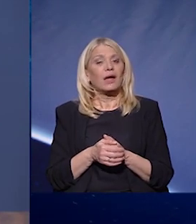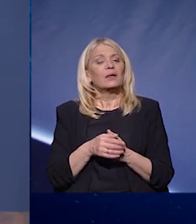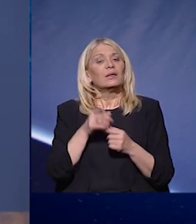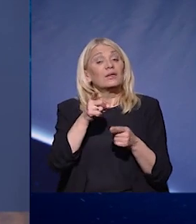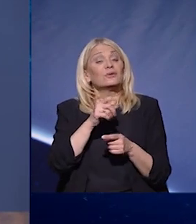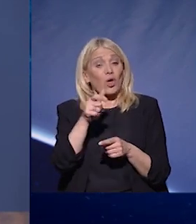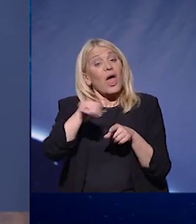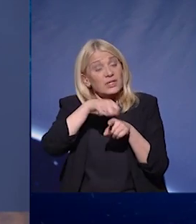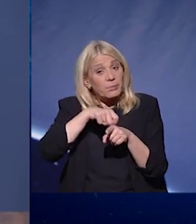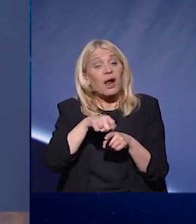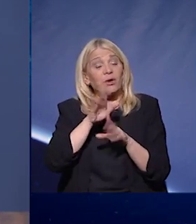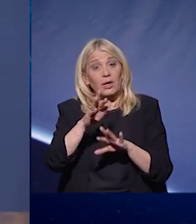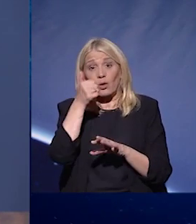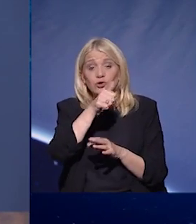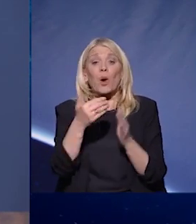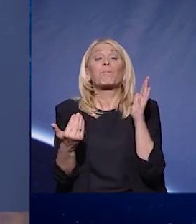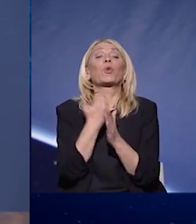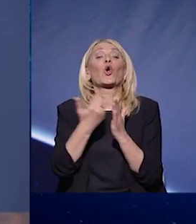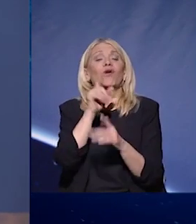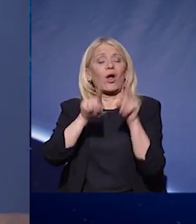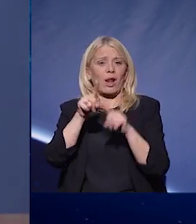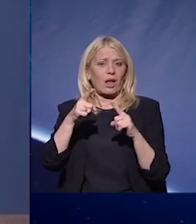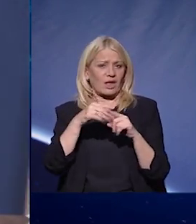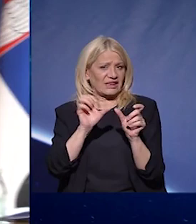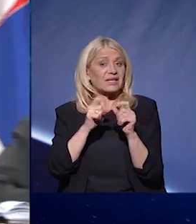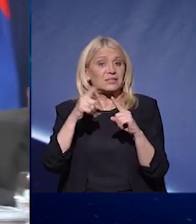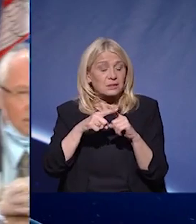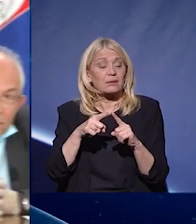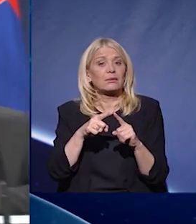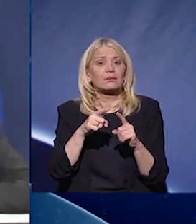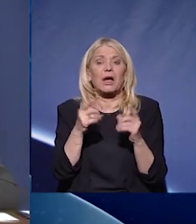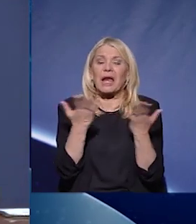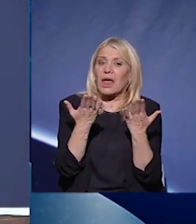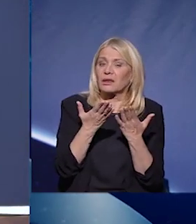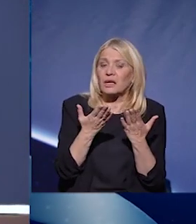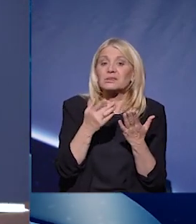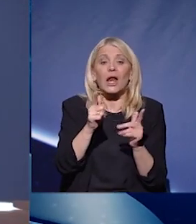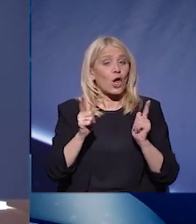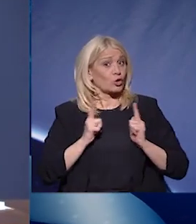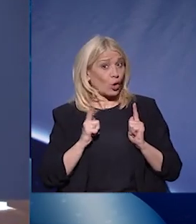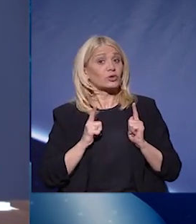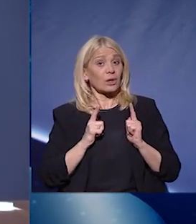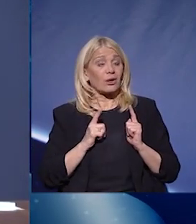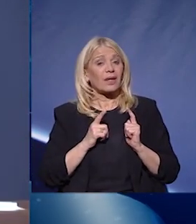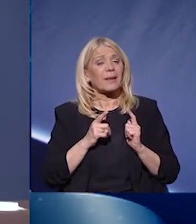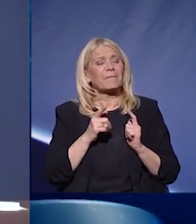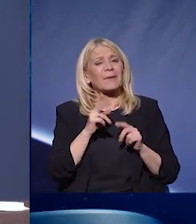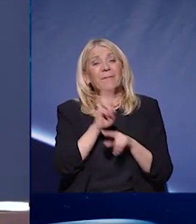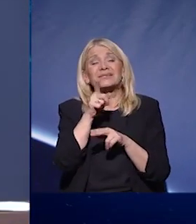To je ispravljeno tako što su se ponovili neki testovi, negde se dočekalo. Pazite,